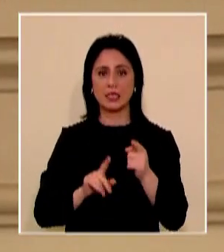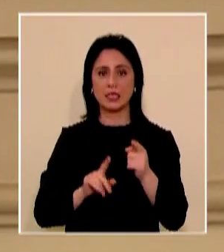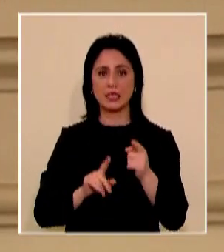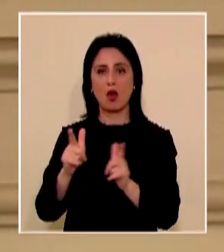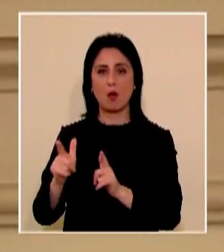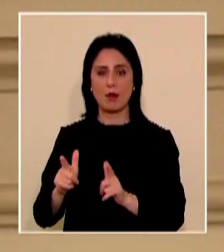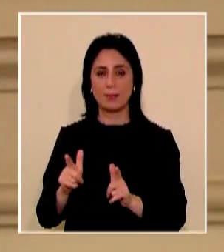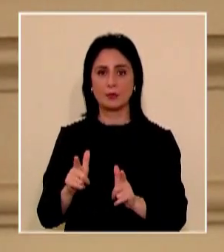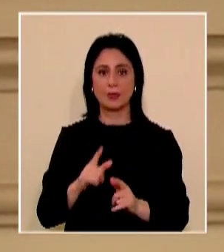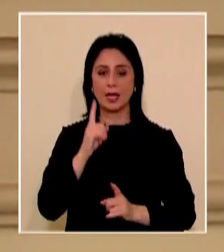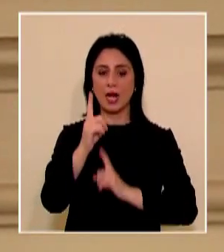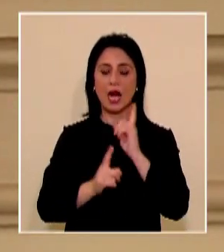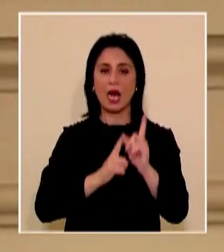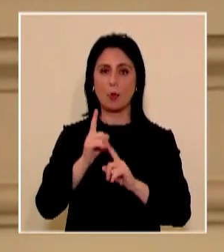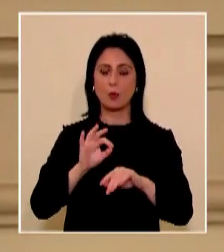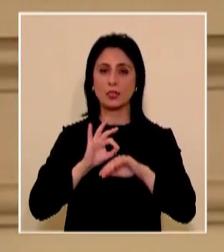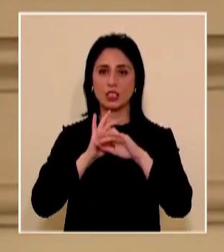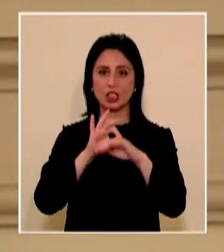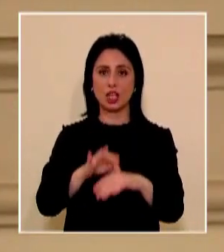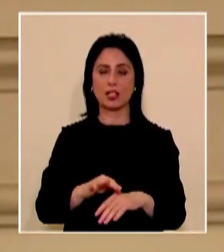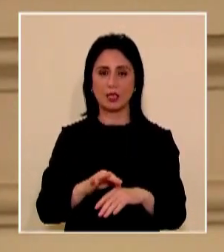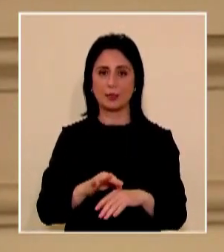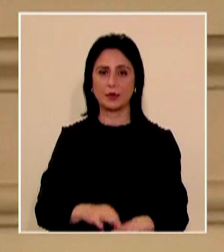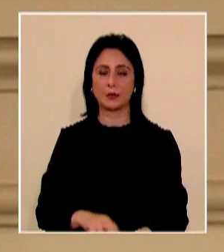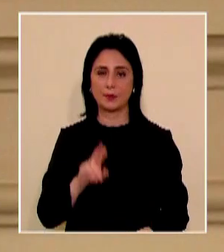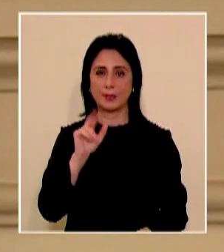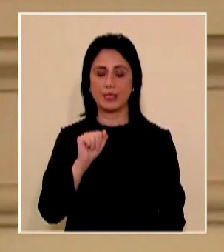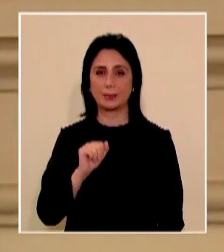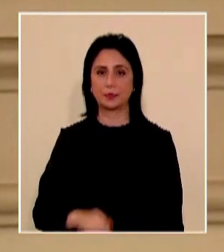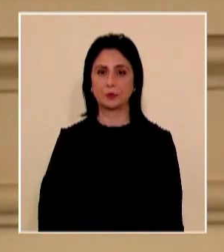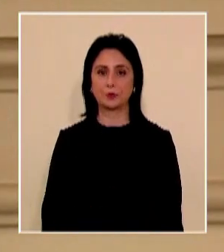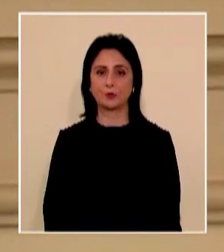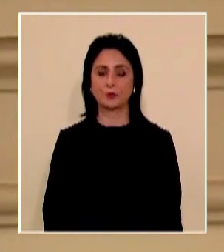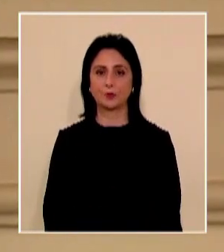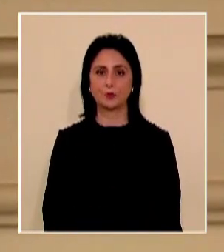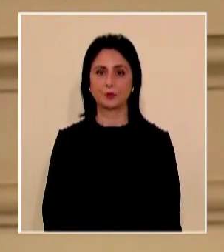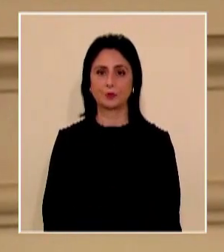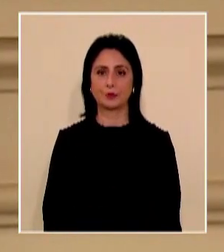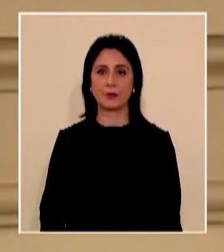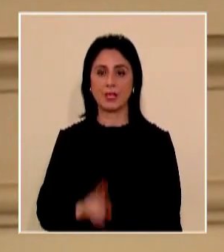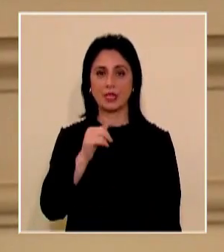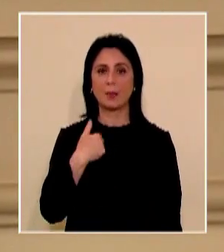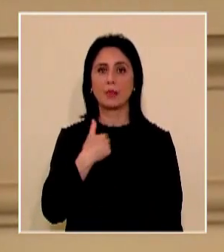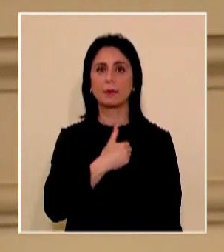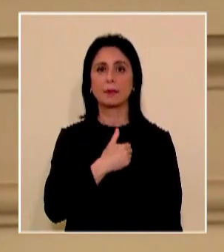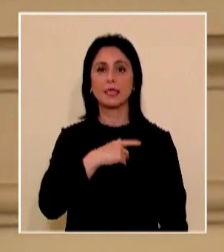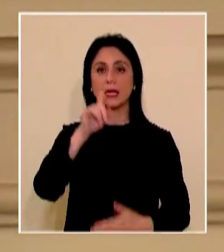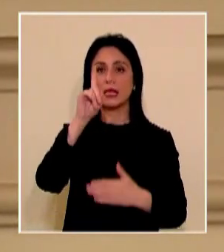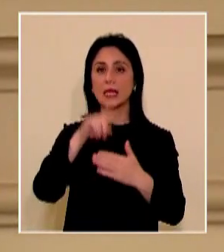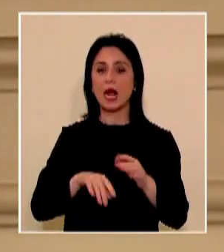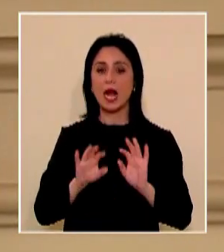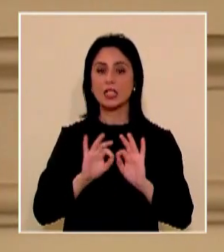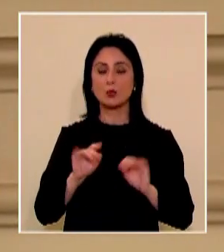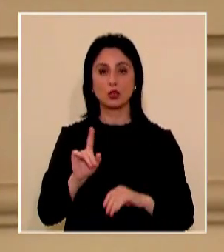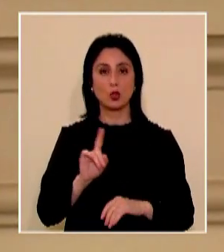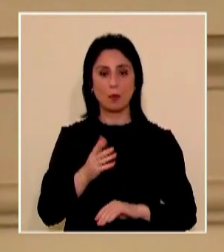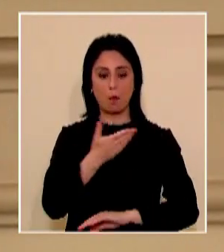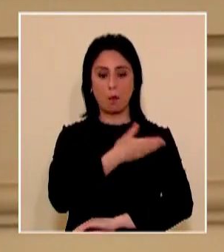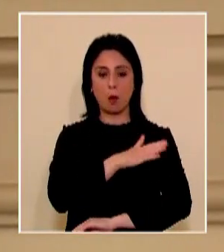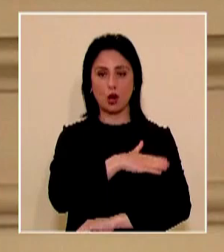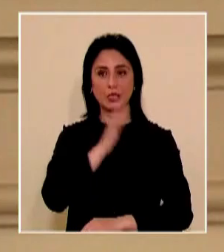reform, jak i dalszego działania w kierunku członkostwa, a mogę zapewnić, że Polska była i cały